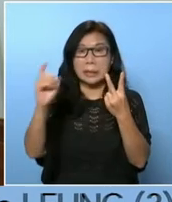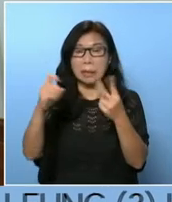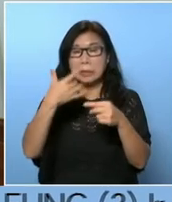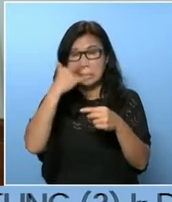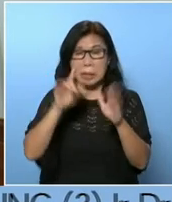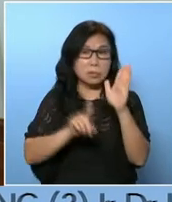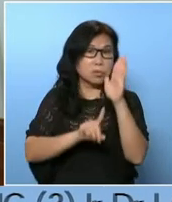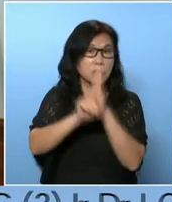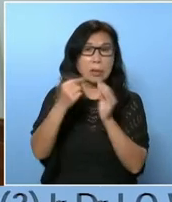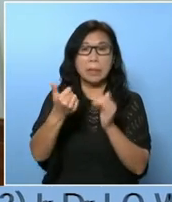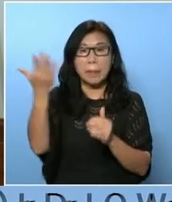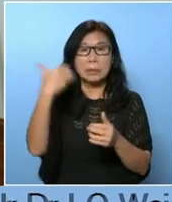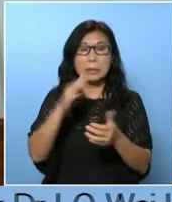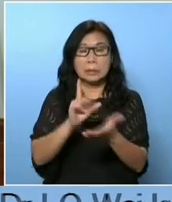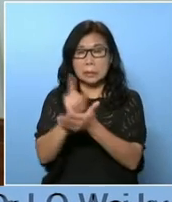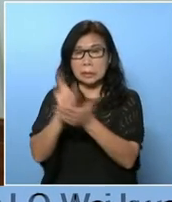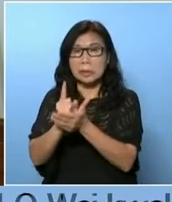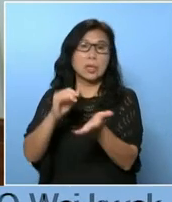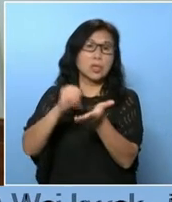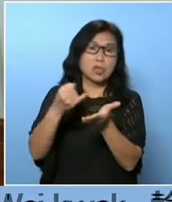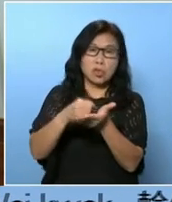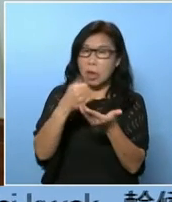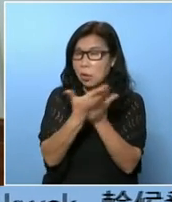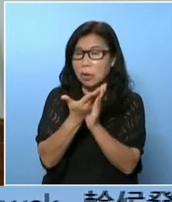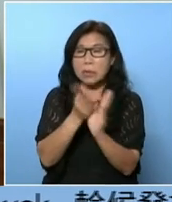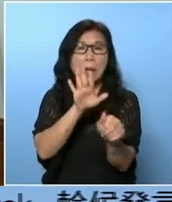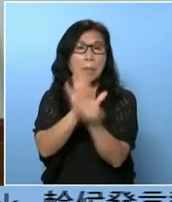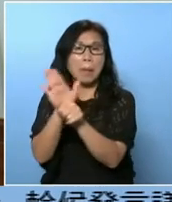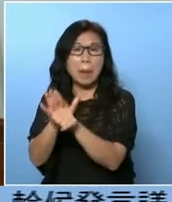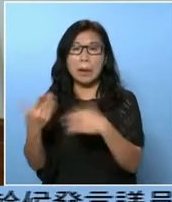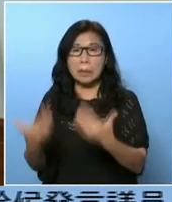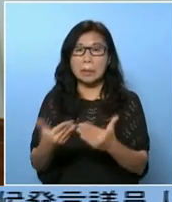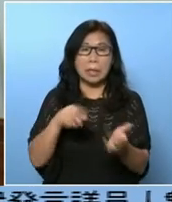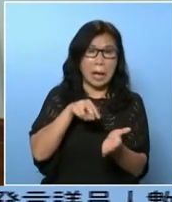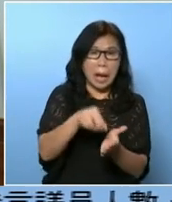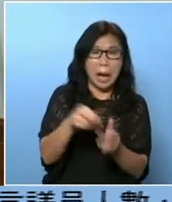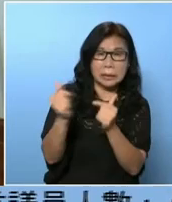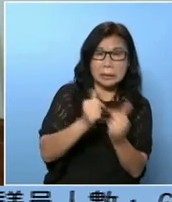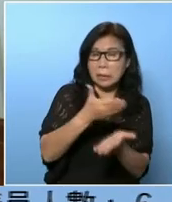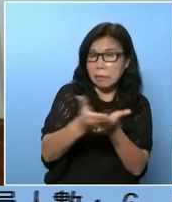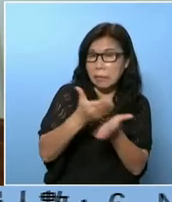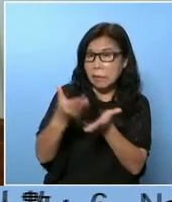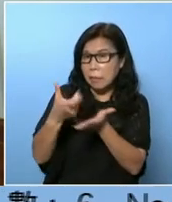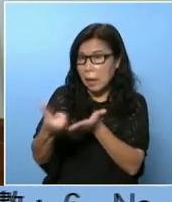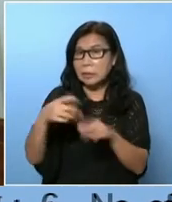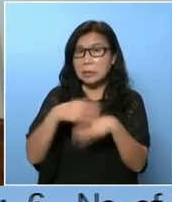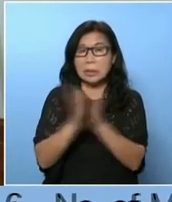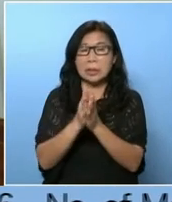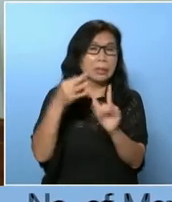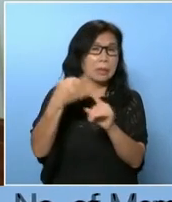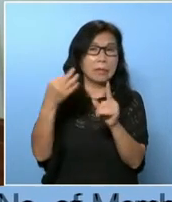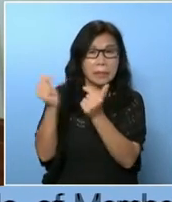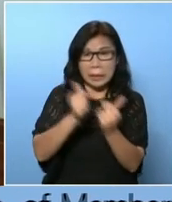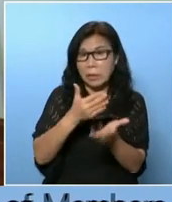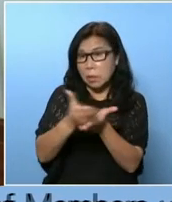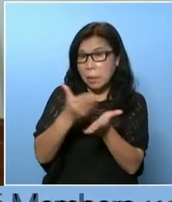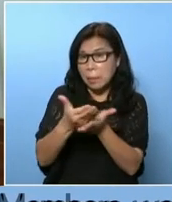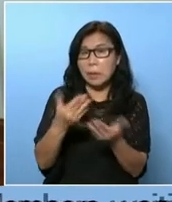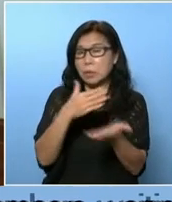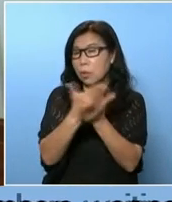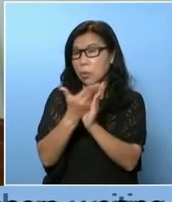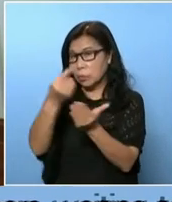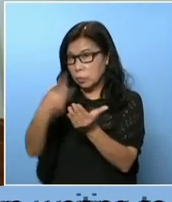到多年來推出的津貼類型的措施，不論是恆常的現金項目或非恆常的現金政